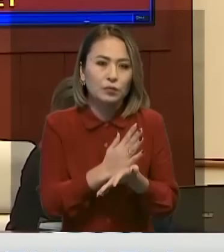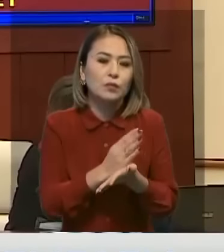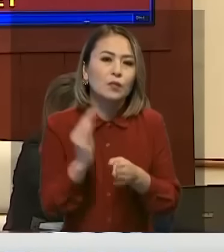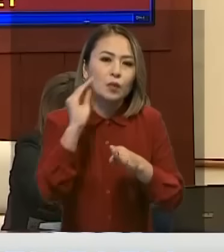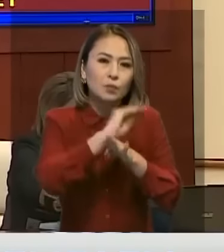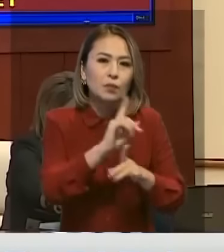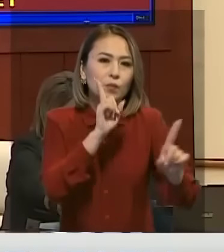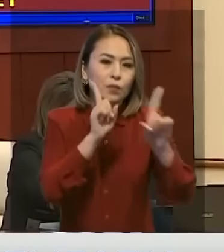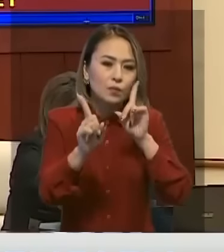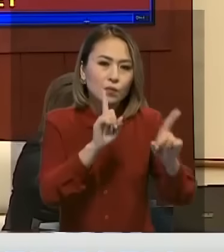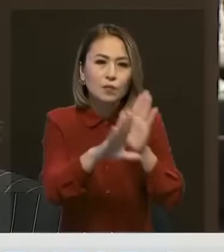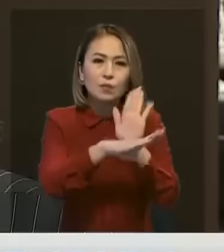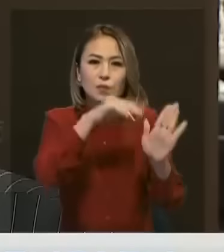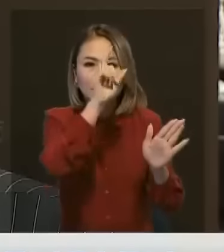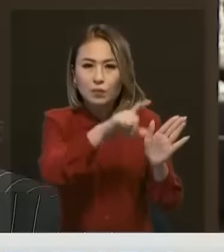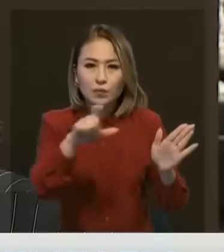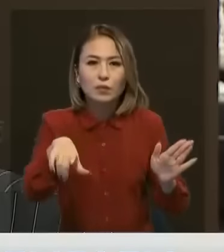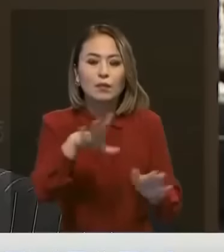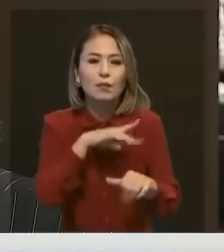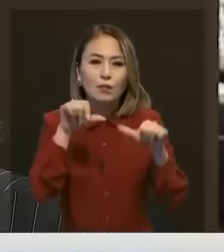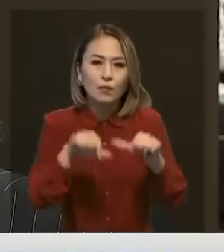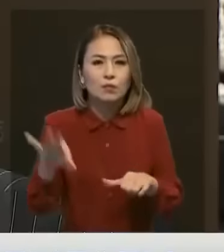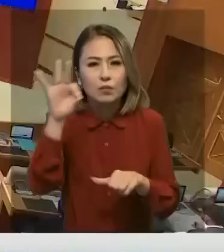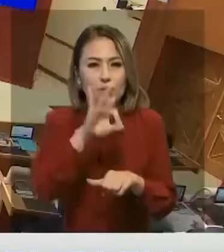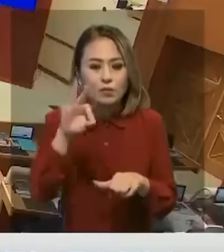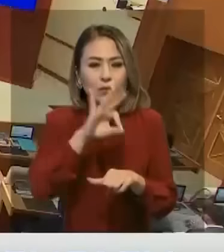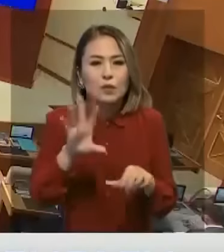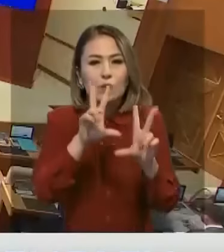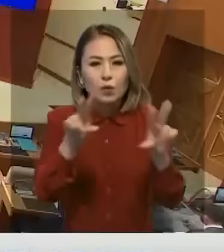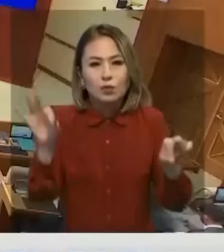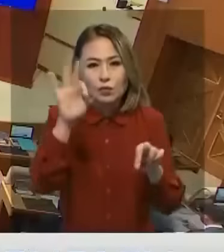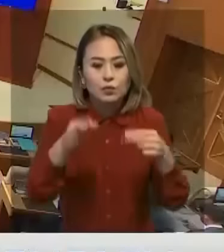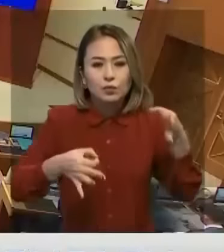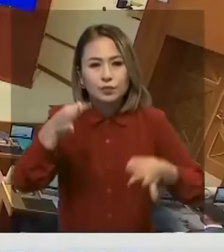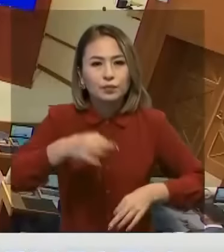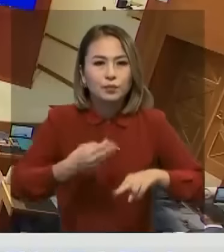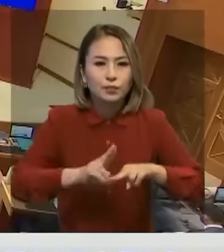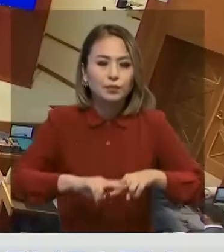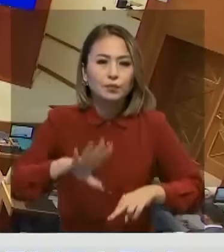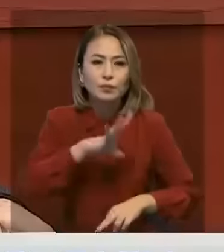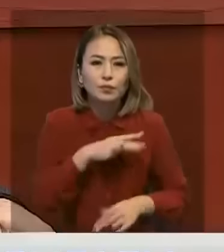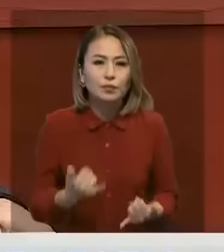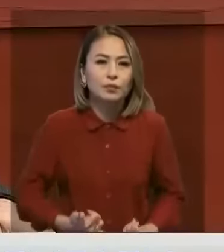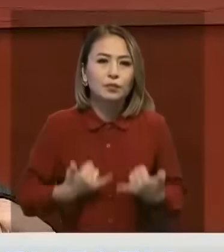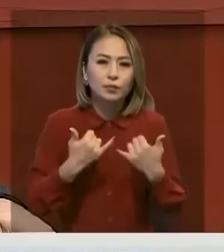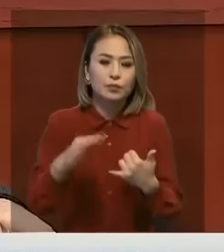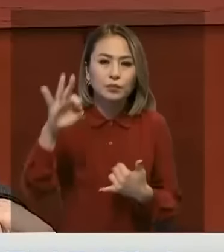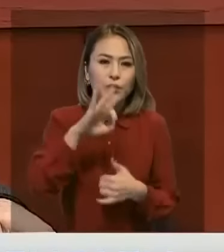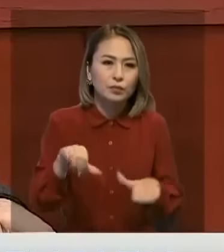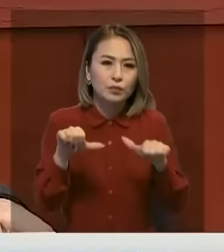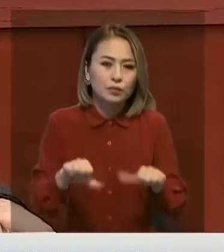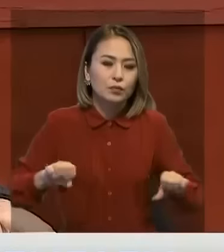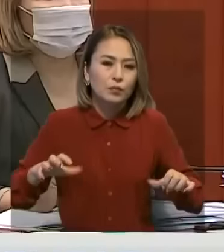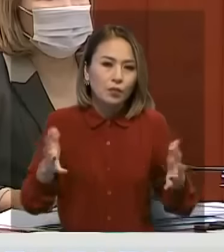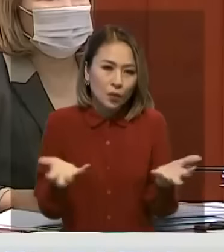жобалар бар. Сондай-ақ биыл мәжіліс депутаттары адам құқықтары жөндегі уәкіл туралы, сот жүйесі және судьялардың